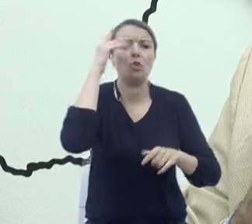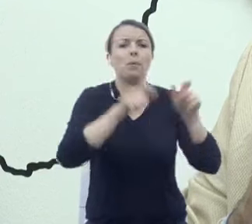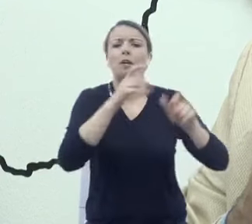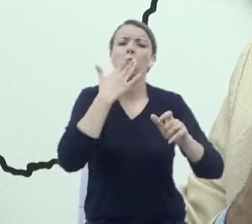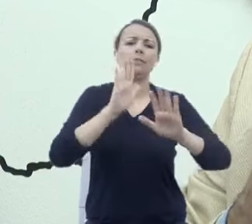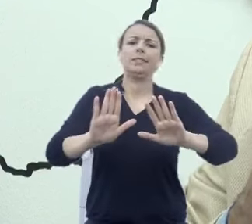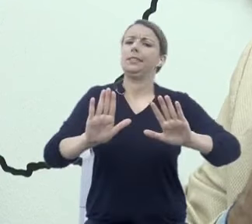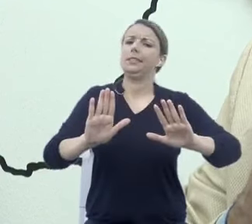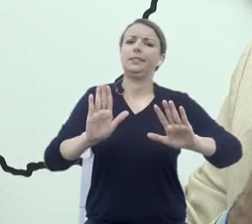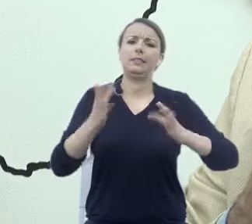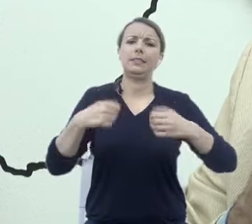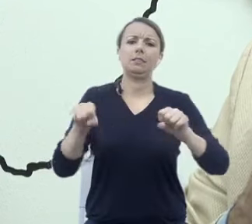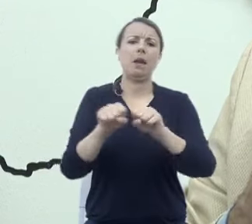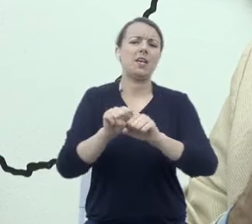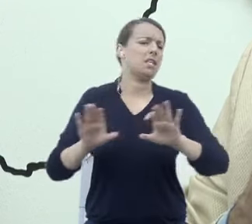niesprawiedliwy